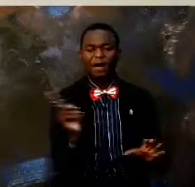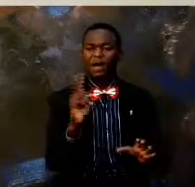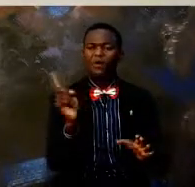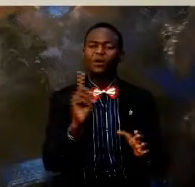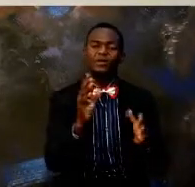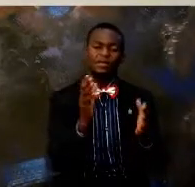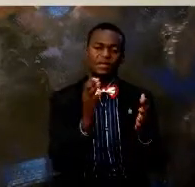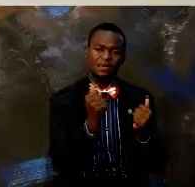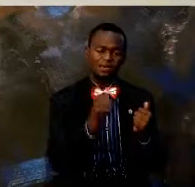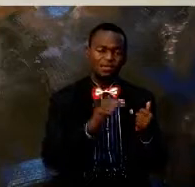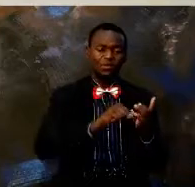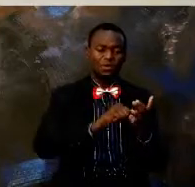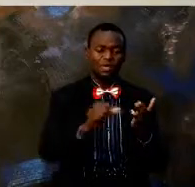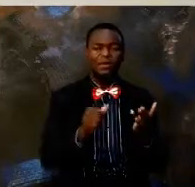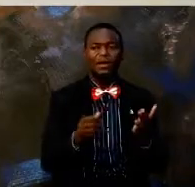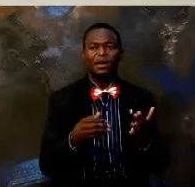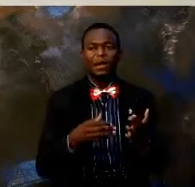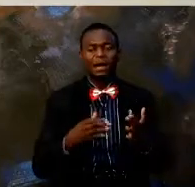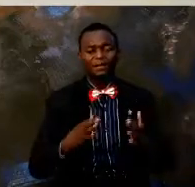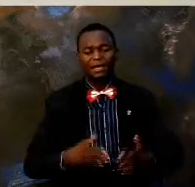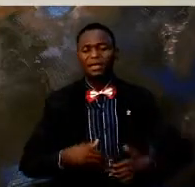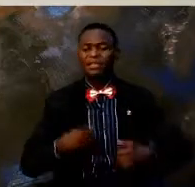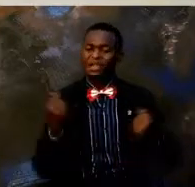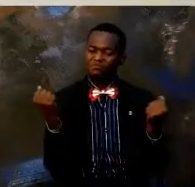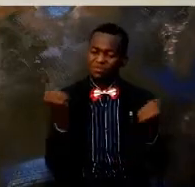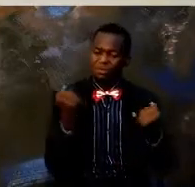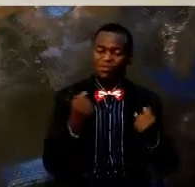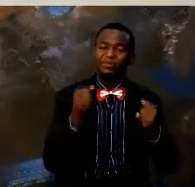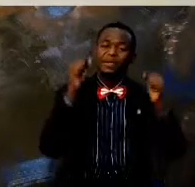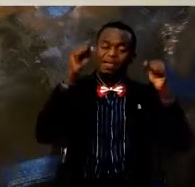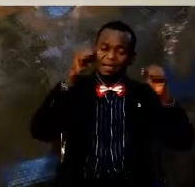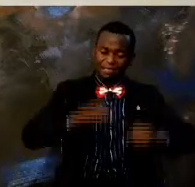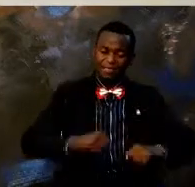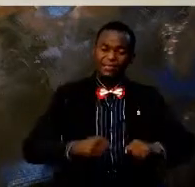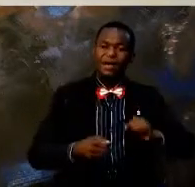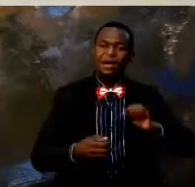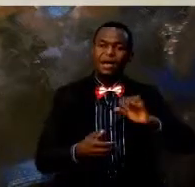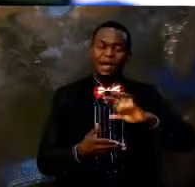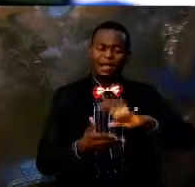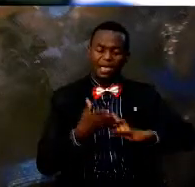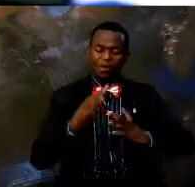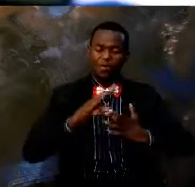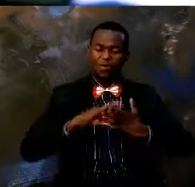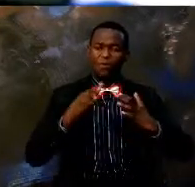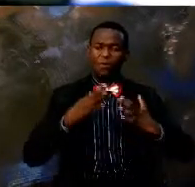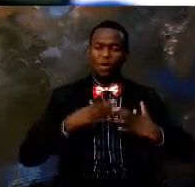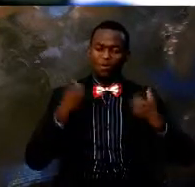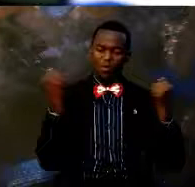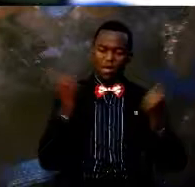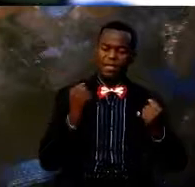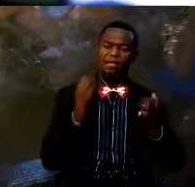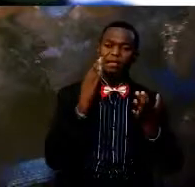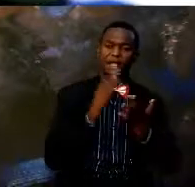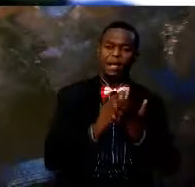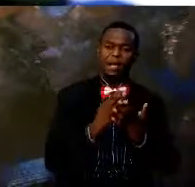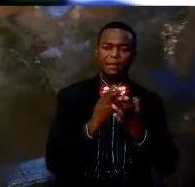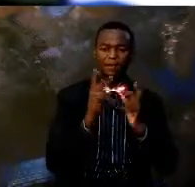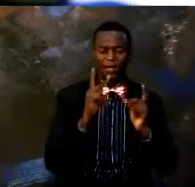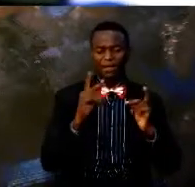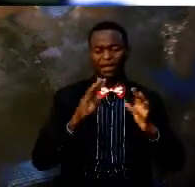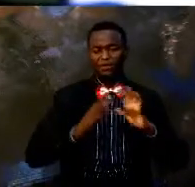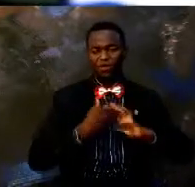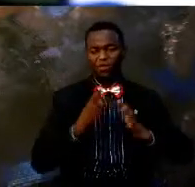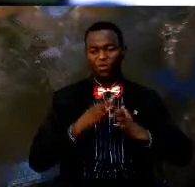kulipa, ataenda mzima mzima. Ni lazima anayeumba uhai, kama alivyomuumba mwanadamu, ndiye